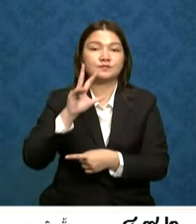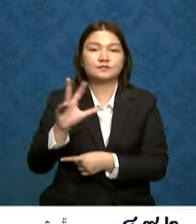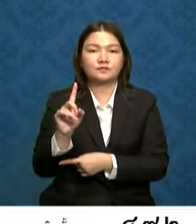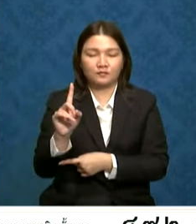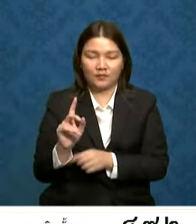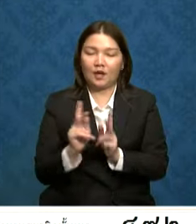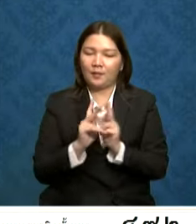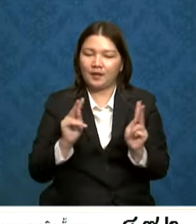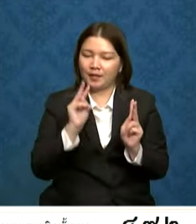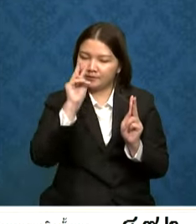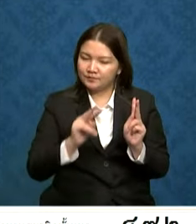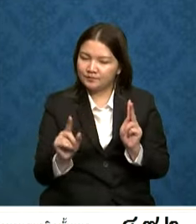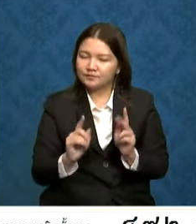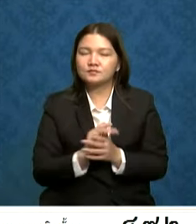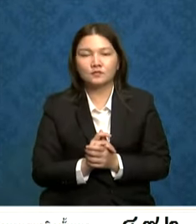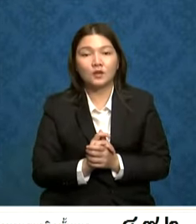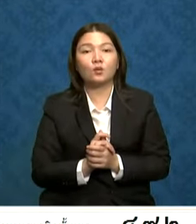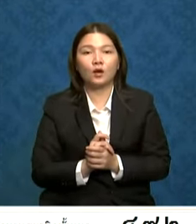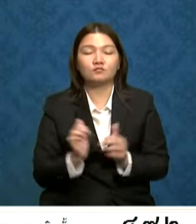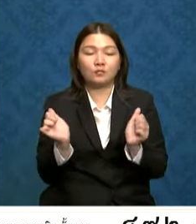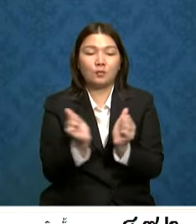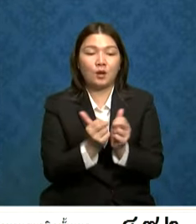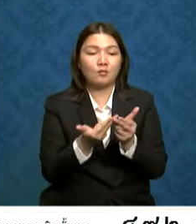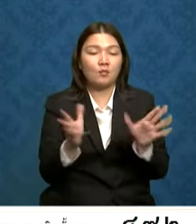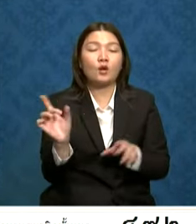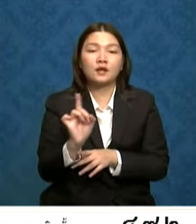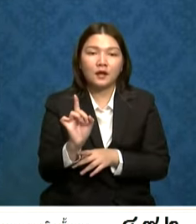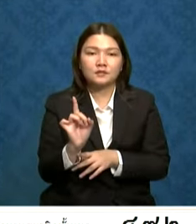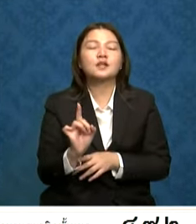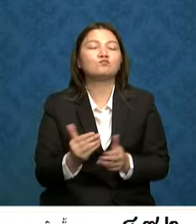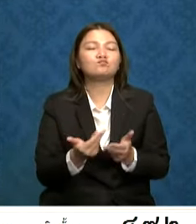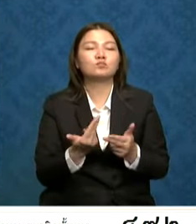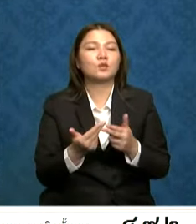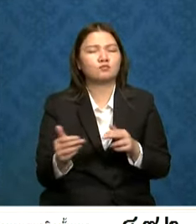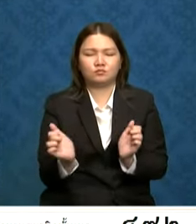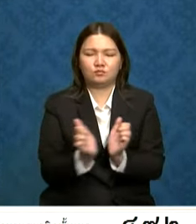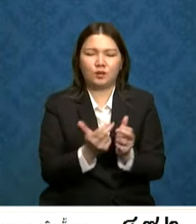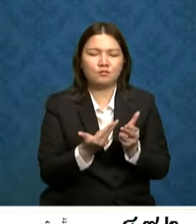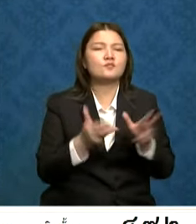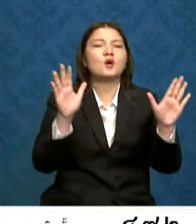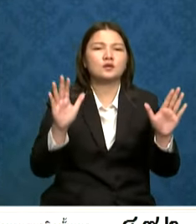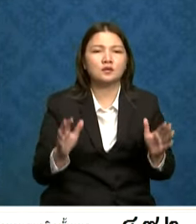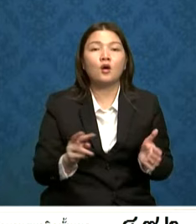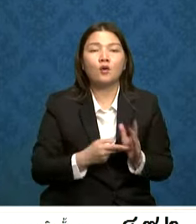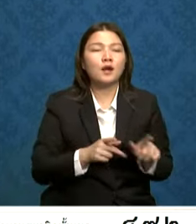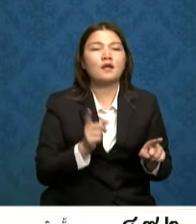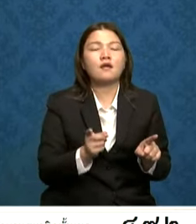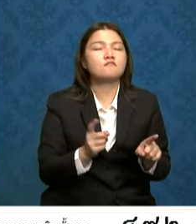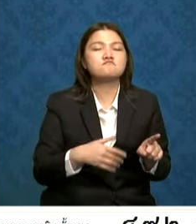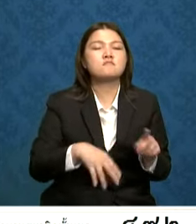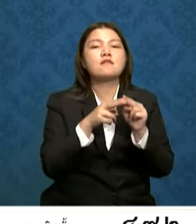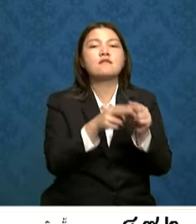เสนอรูปแบบการนิรโทษกรรมทั้งที่เป็นแบบอัตโนมัติทั้งในรูปแบบการให้มีคณะ